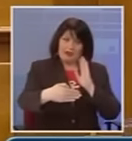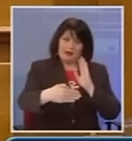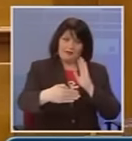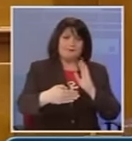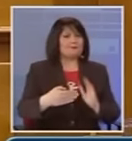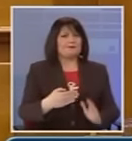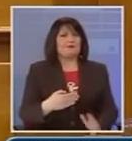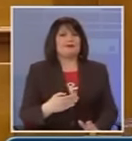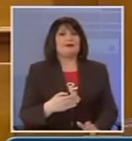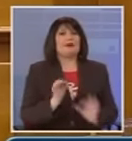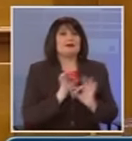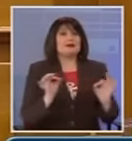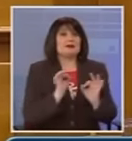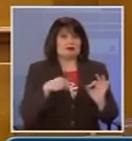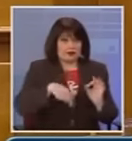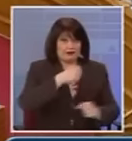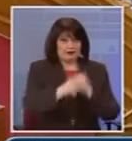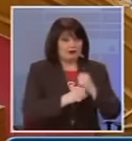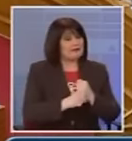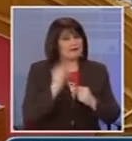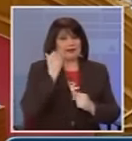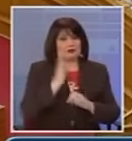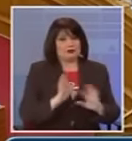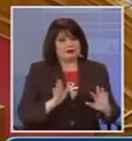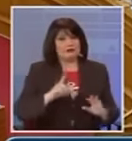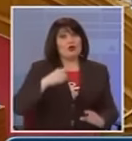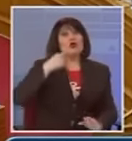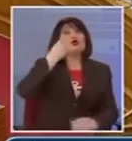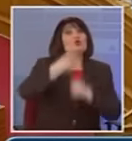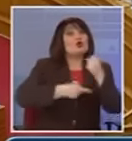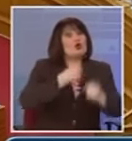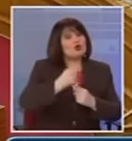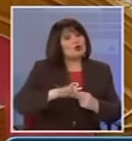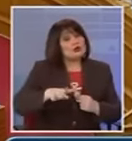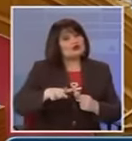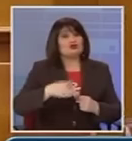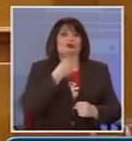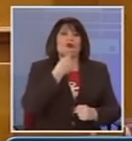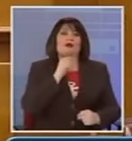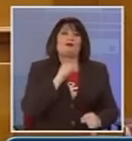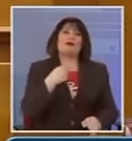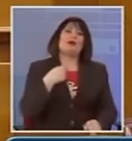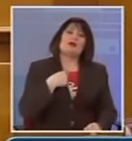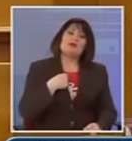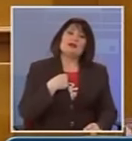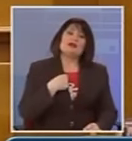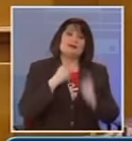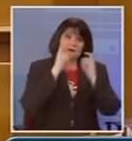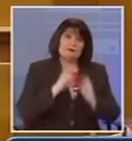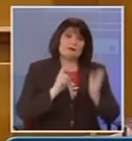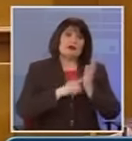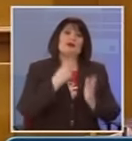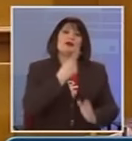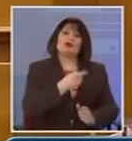είμαι πια βέβαιος ότι μπορεί να γίνει φέτος. Ίσως την επόμενη χρονιά να είναι πιο εύκολο. Εμείς όμως οφείλω να σας πω ότι